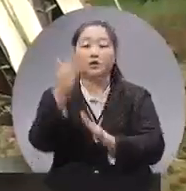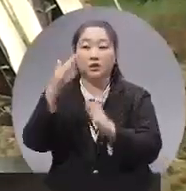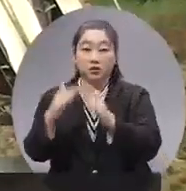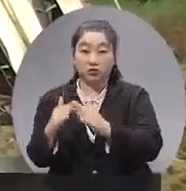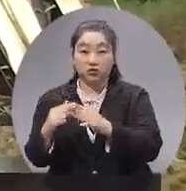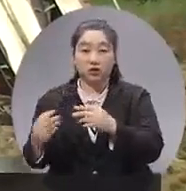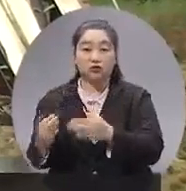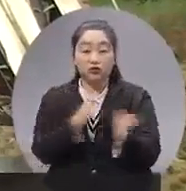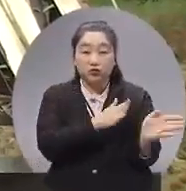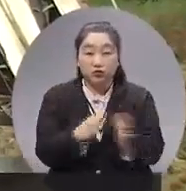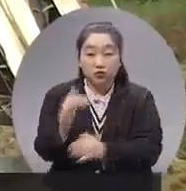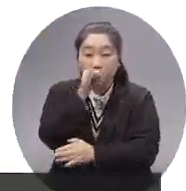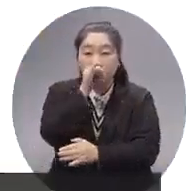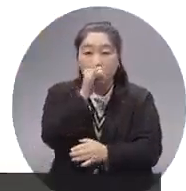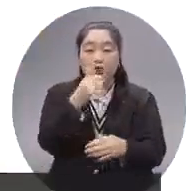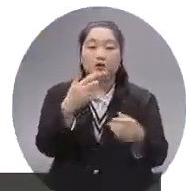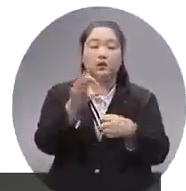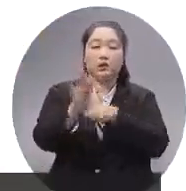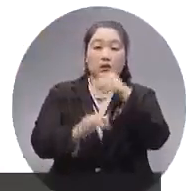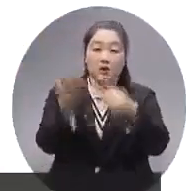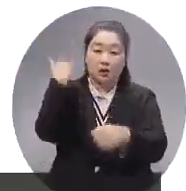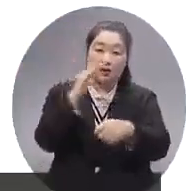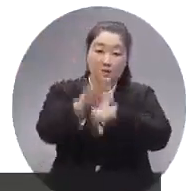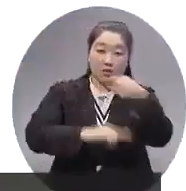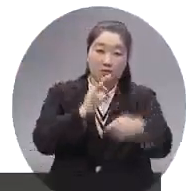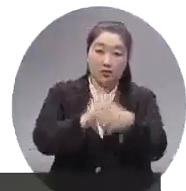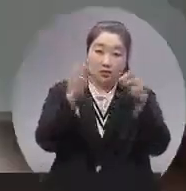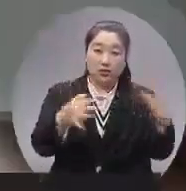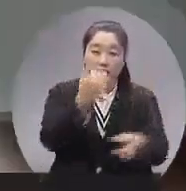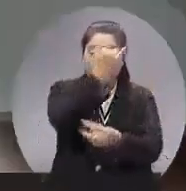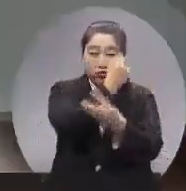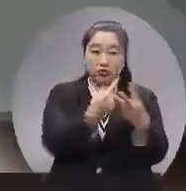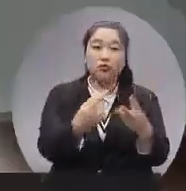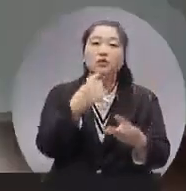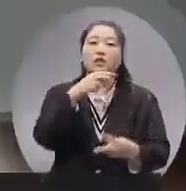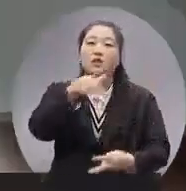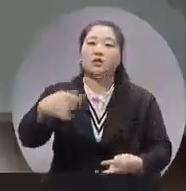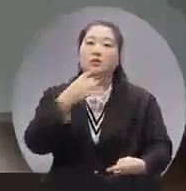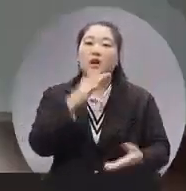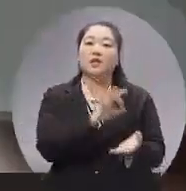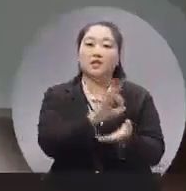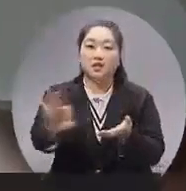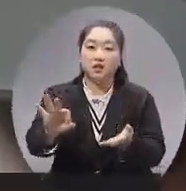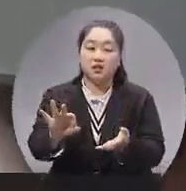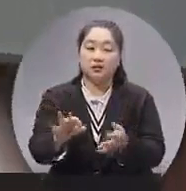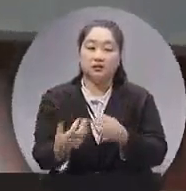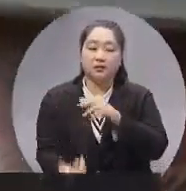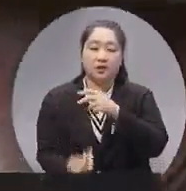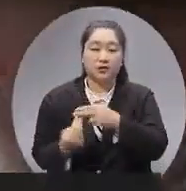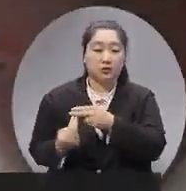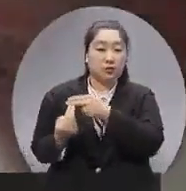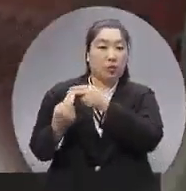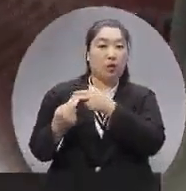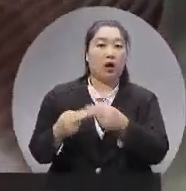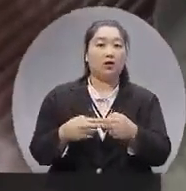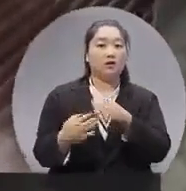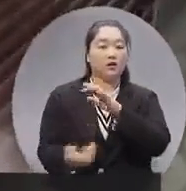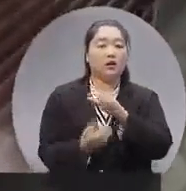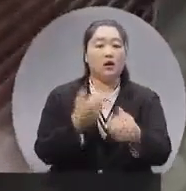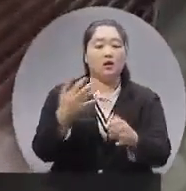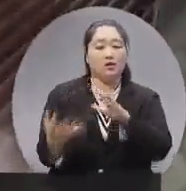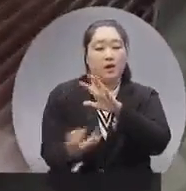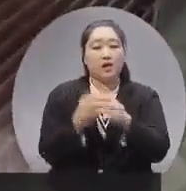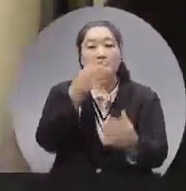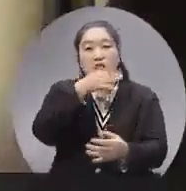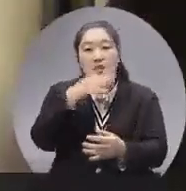동안 충주와 제천에서 단 한 차례씩만 지급됐을 뿐 수십에서 많게는 100억 원 이상의 기금이 통장에서 이자만